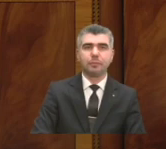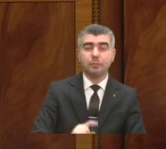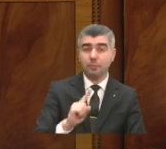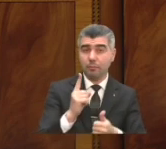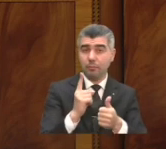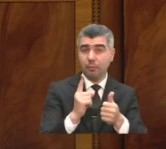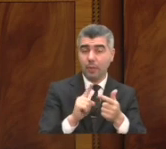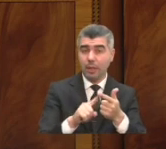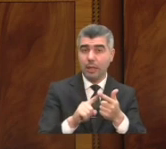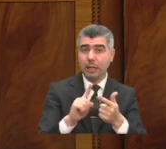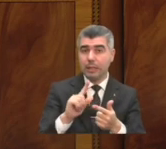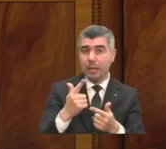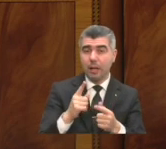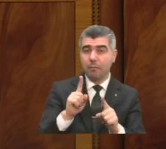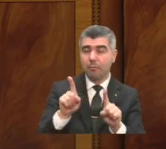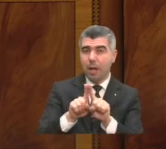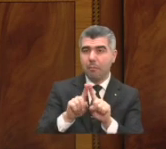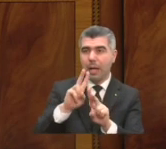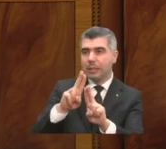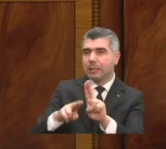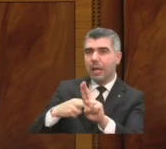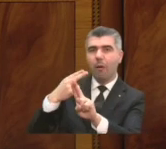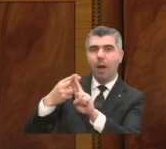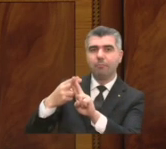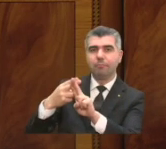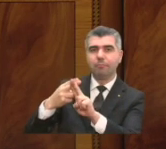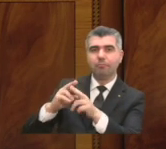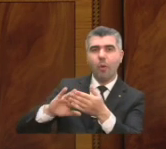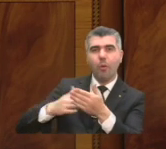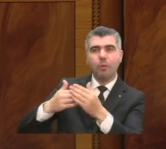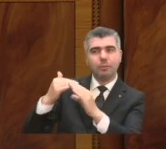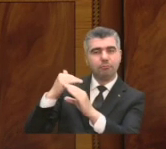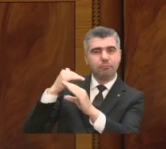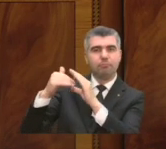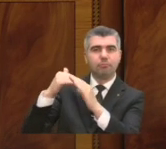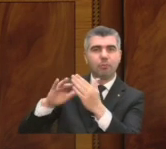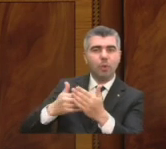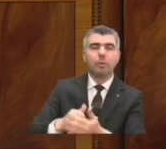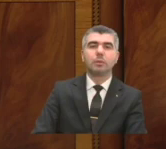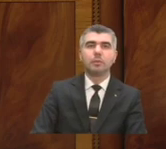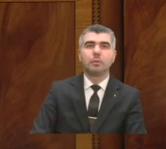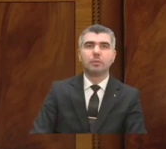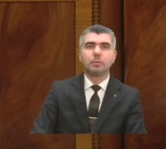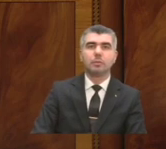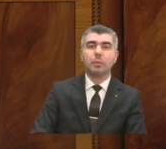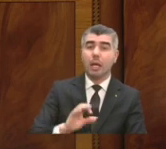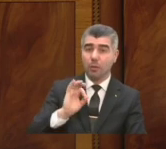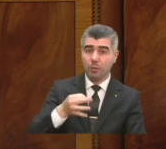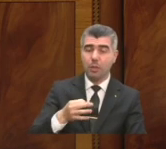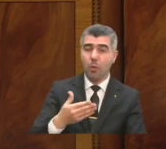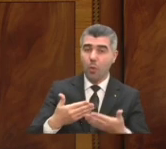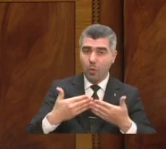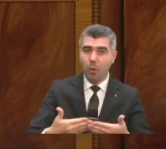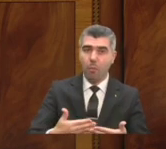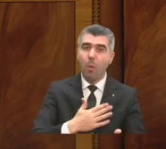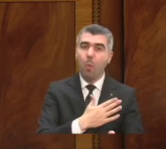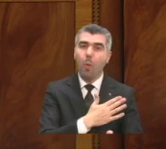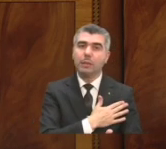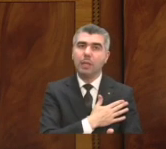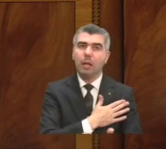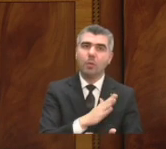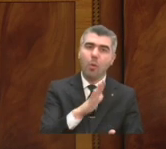إنه أفضل جواب على الأطراف المناوئة لبلادنا، حيث أننا وطن ينير طريقه